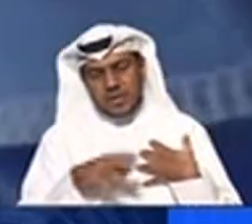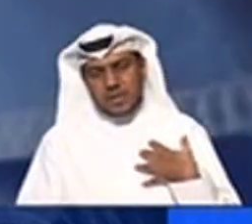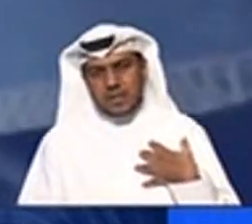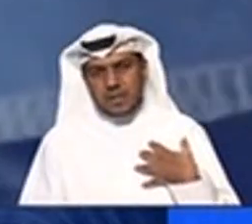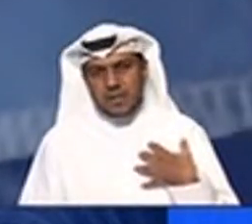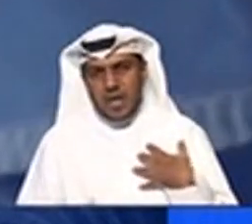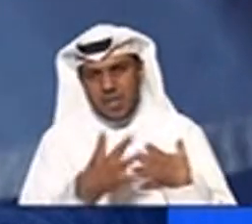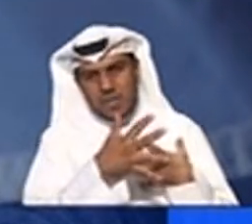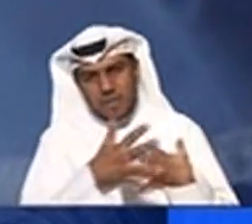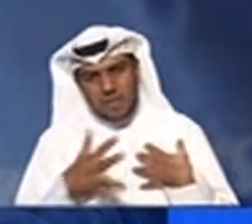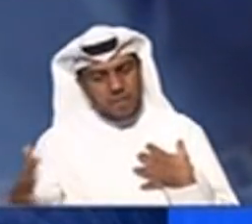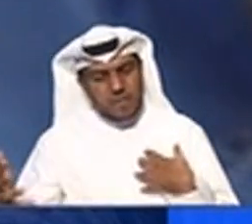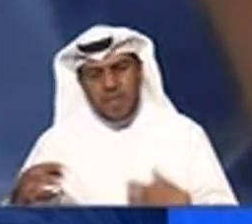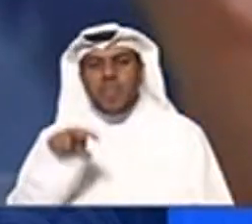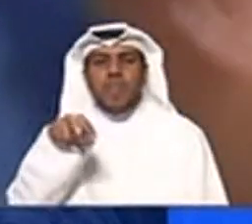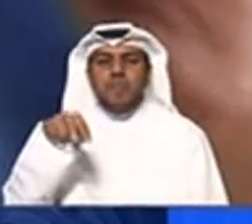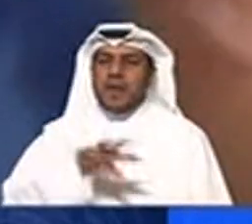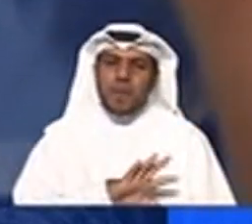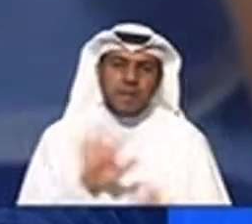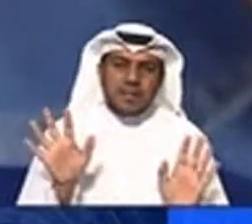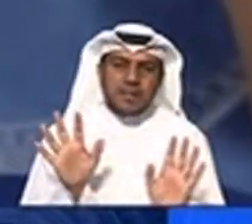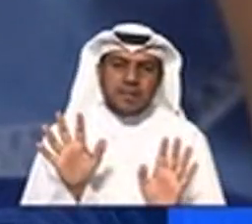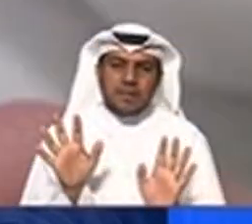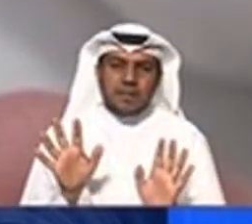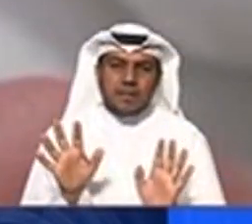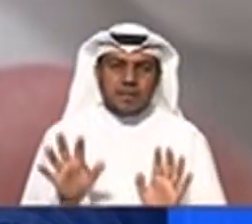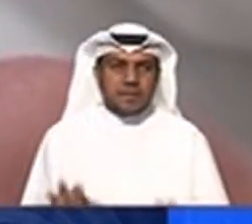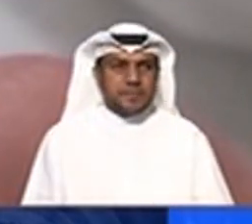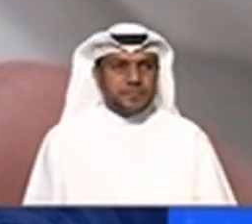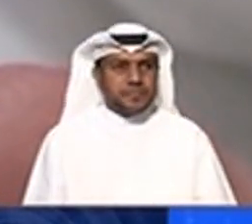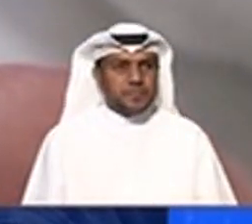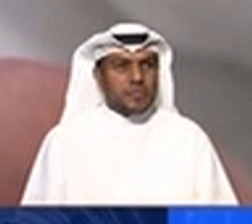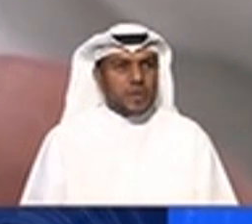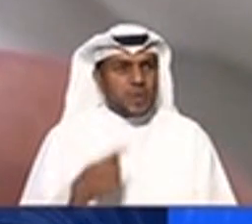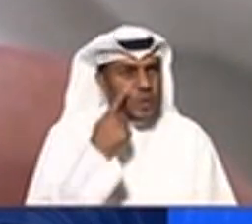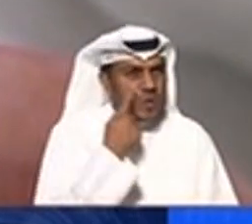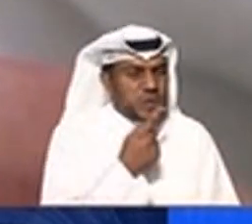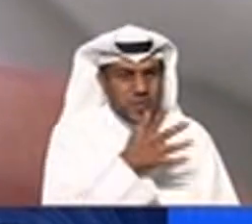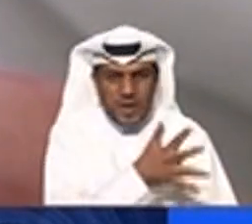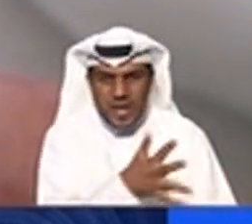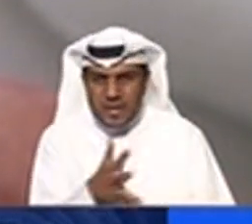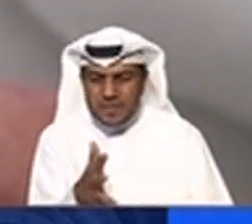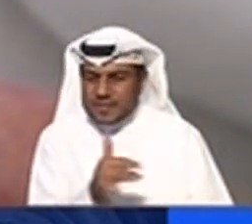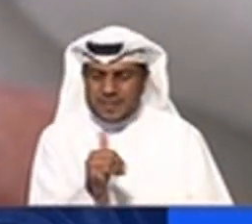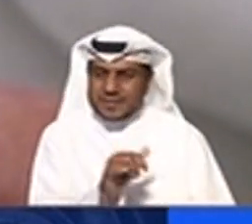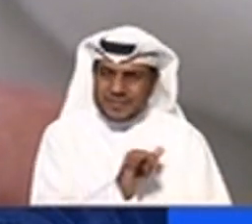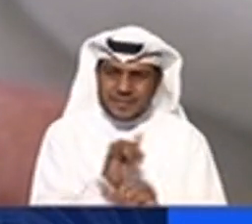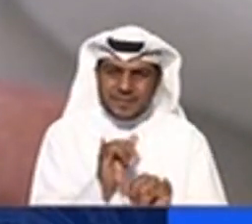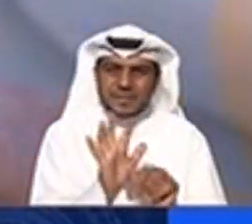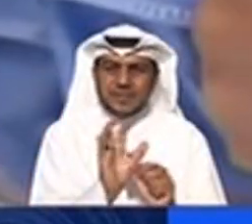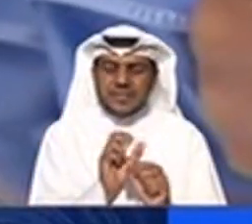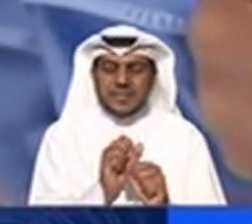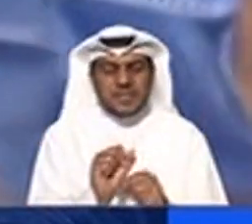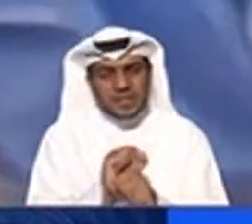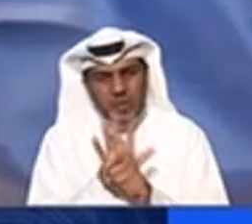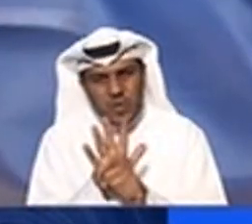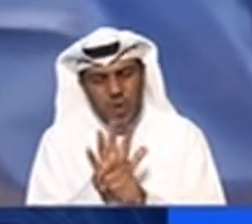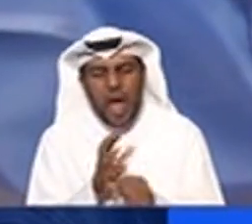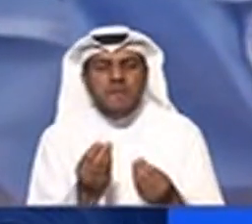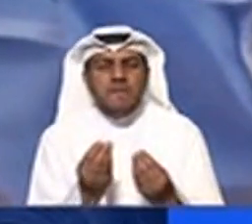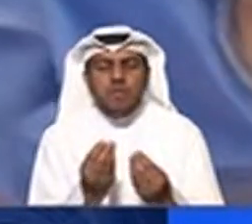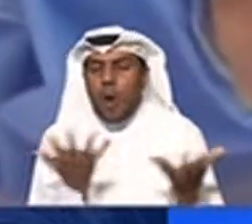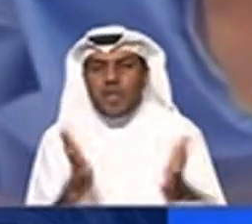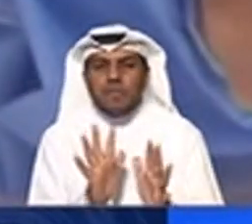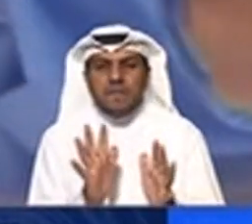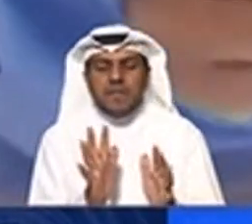يقاومه. حدة الفيروس ومضاعفاته عند الأطفال أقل بكثير عند البالغين، ويرجح أطباء طب